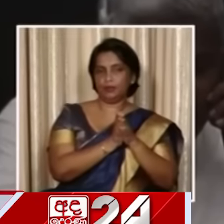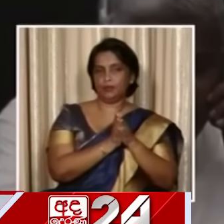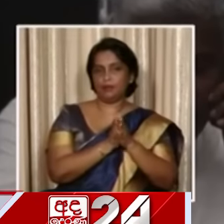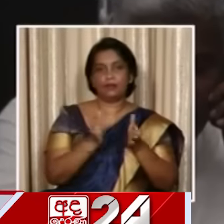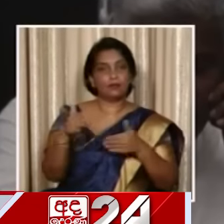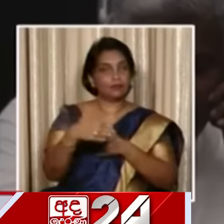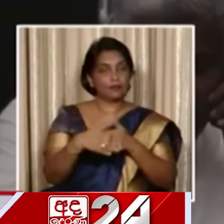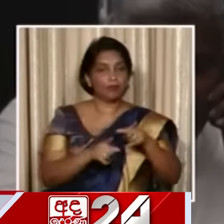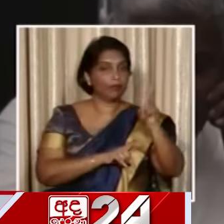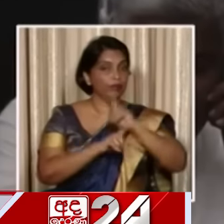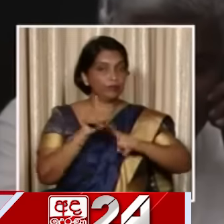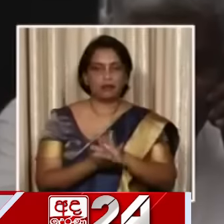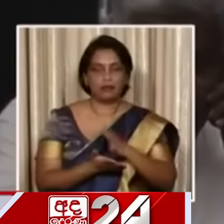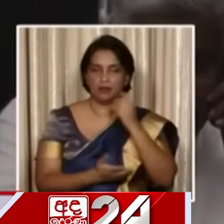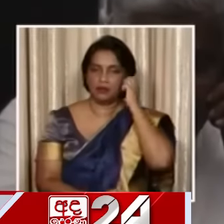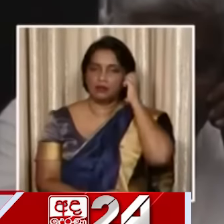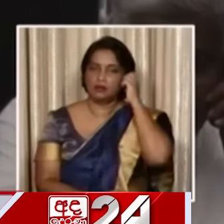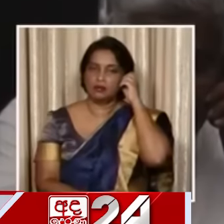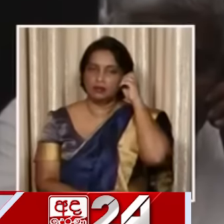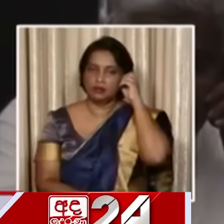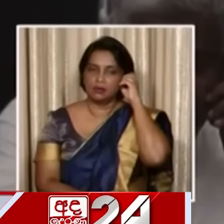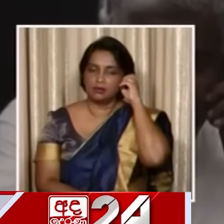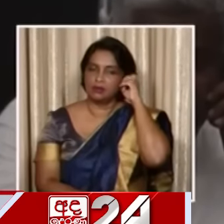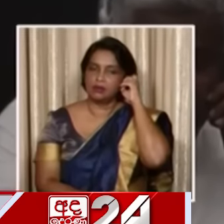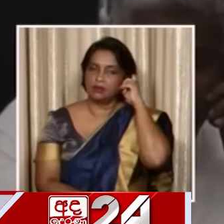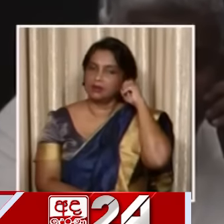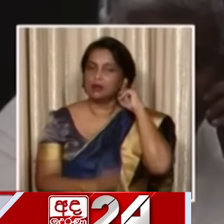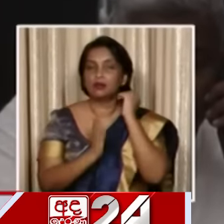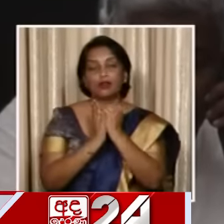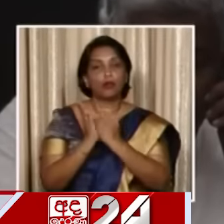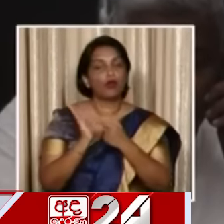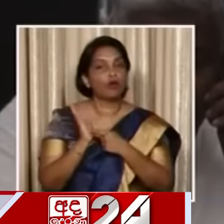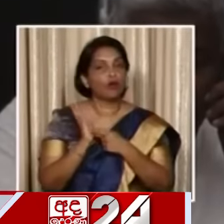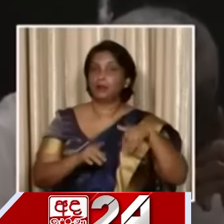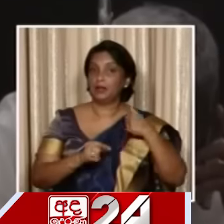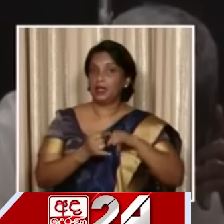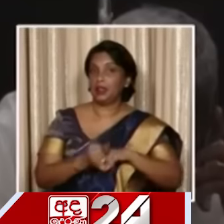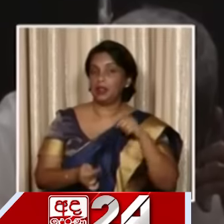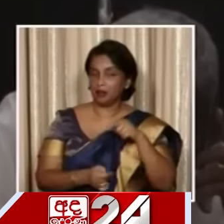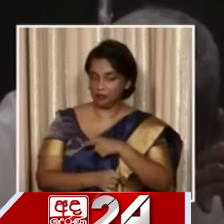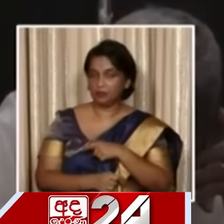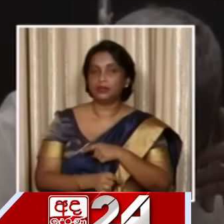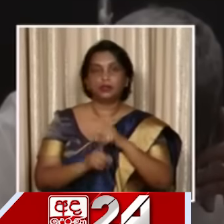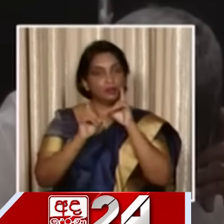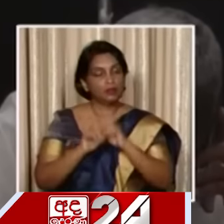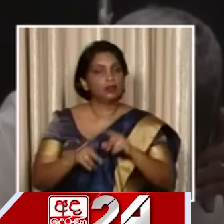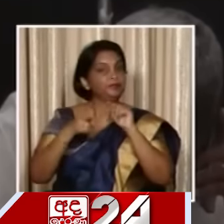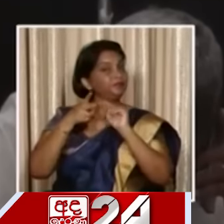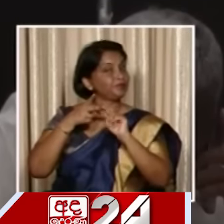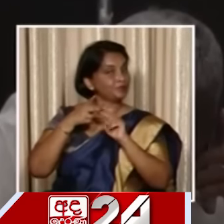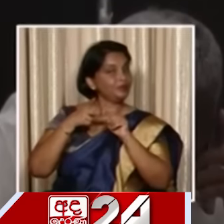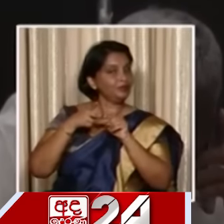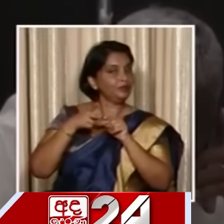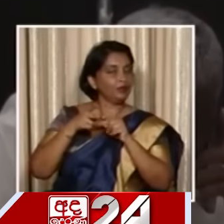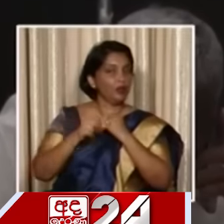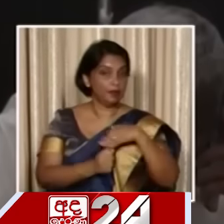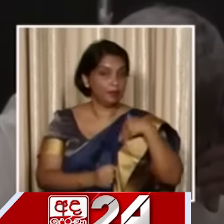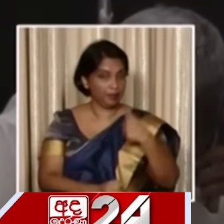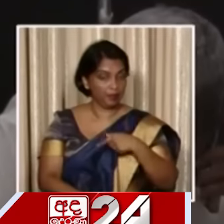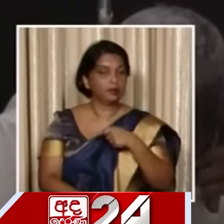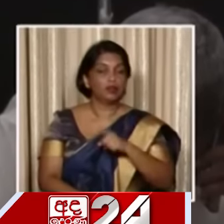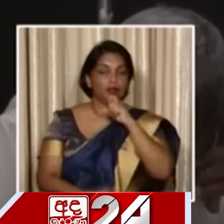කැබිනට් එකේ සාකච්ඡා කරලා තීන්දුව කරන්න බෑ. මේකේ ෂෙඩියුල්ස් වල තියෙනවා ඊළඟට කවුද ඒ විදිහට පත් කරන්න කියලා. එතකොට මෙන්න මේ දෙවෙනි කොටසට තියෙන පොලිස්පති ධුරය